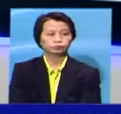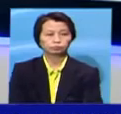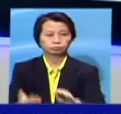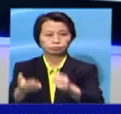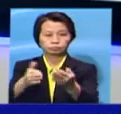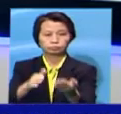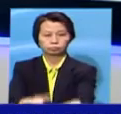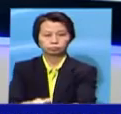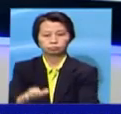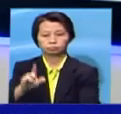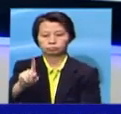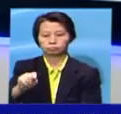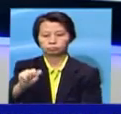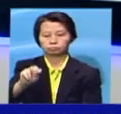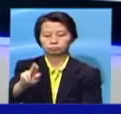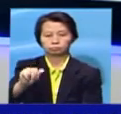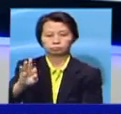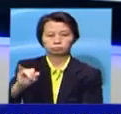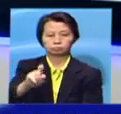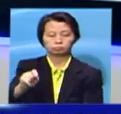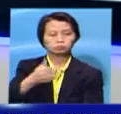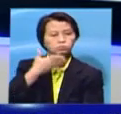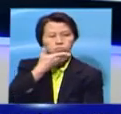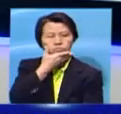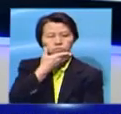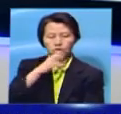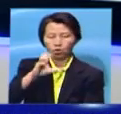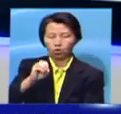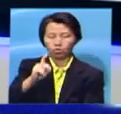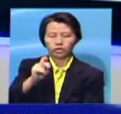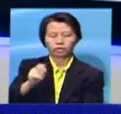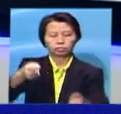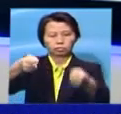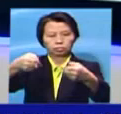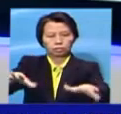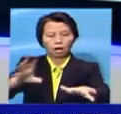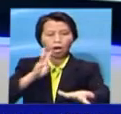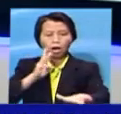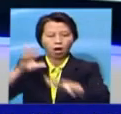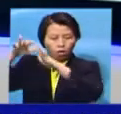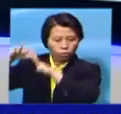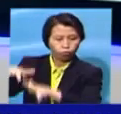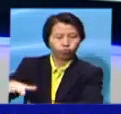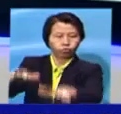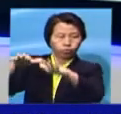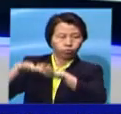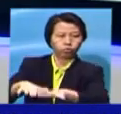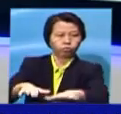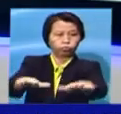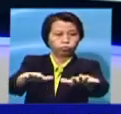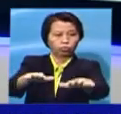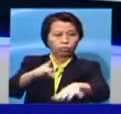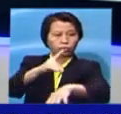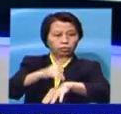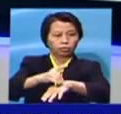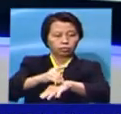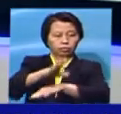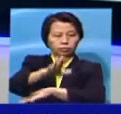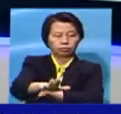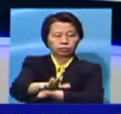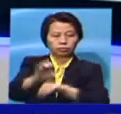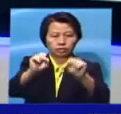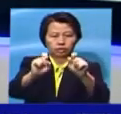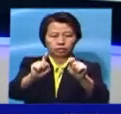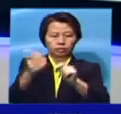mayat Taufiq alias 24 tahun pemuda kurang upaya yang hilang dihanyutkan arus deras dalam kejadian banjir di Hulu langat petang